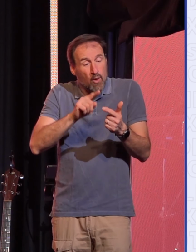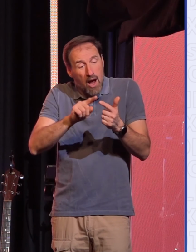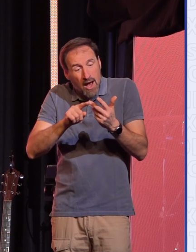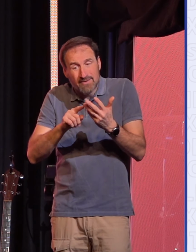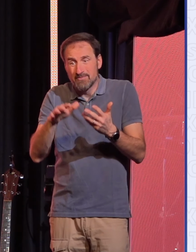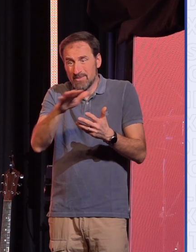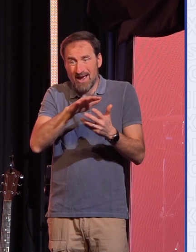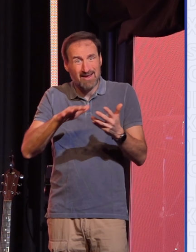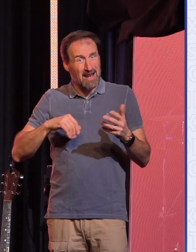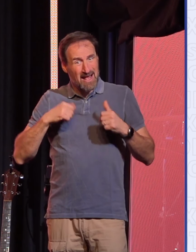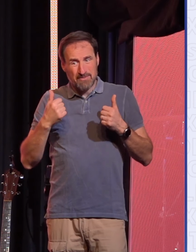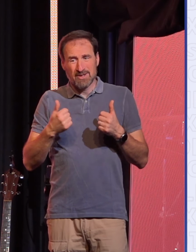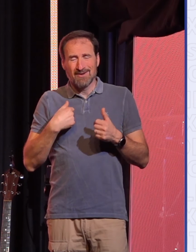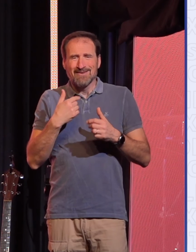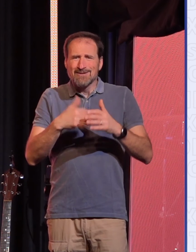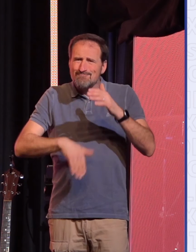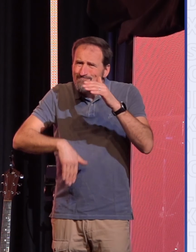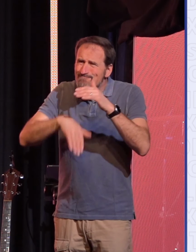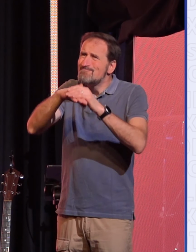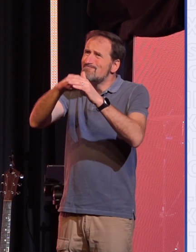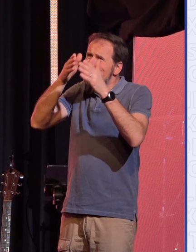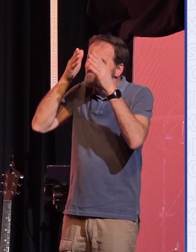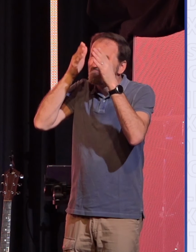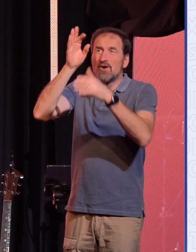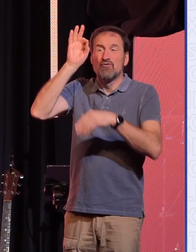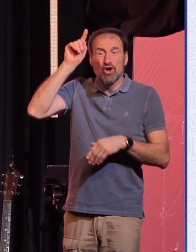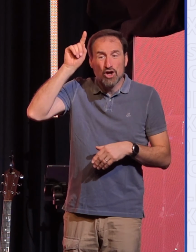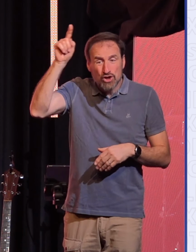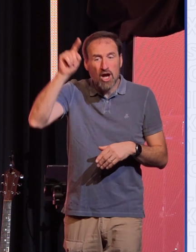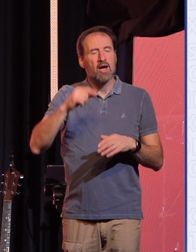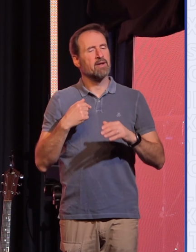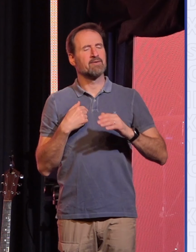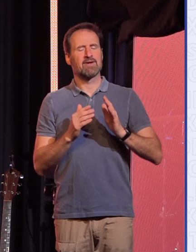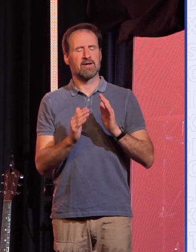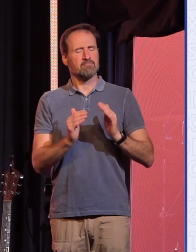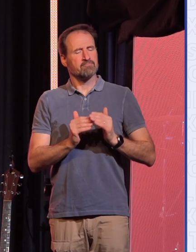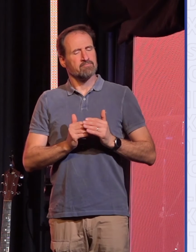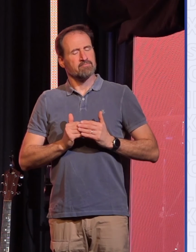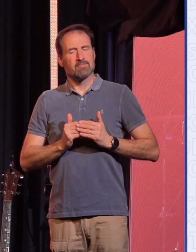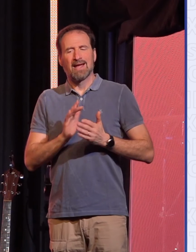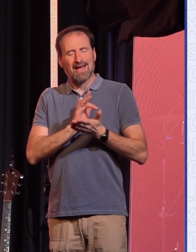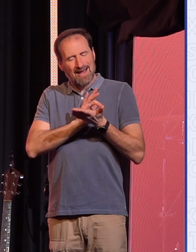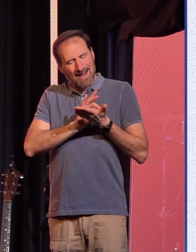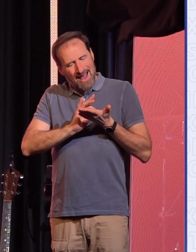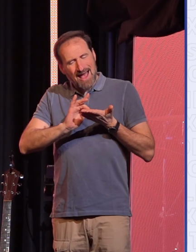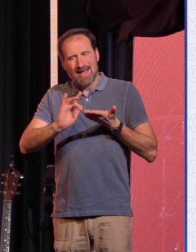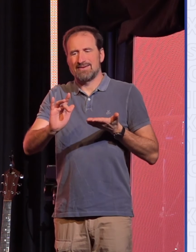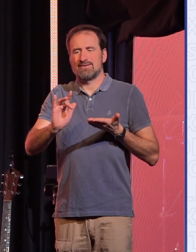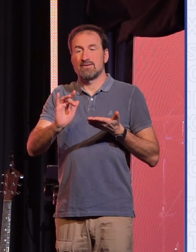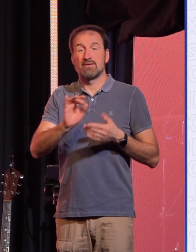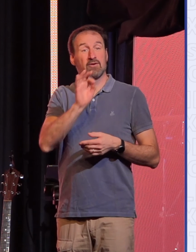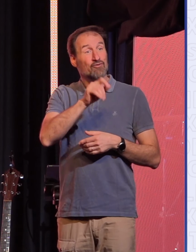Hey, lasst es uns wieder ganz neu ernst nehmen, wirklich in Reinheit vor Gott zu